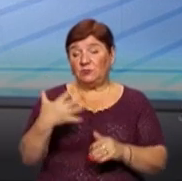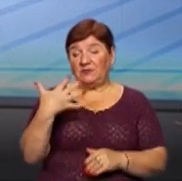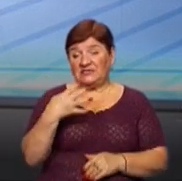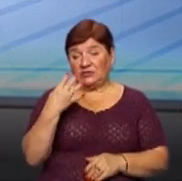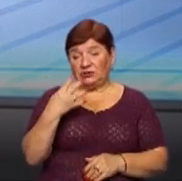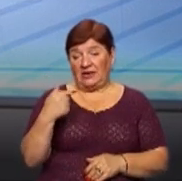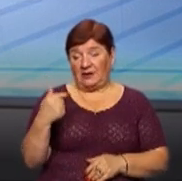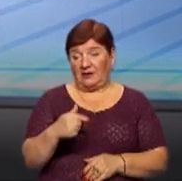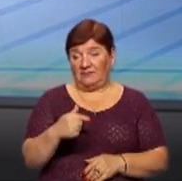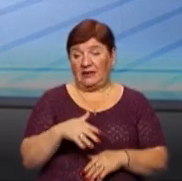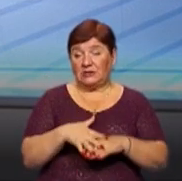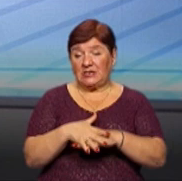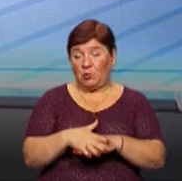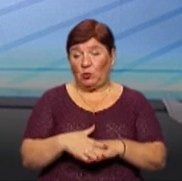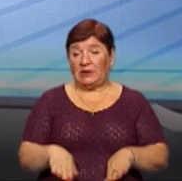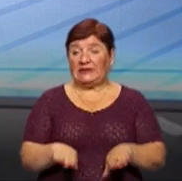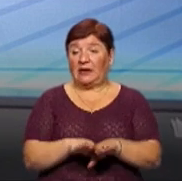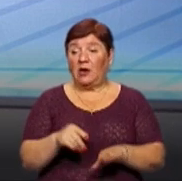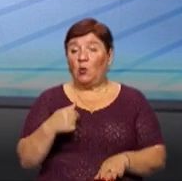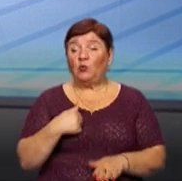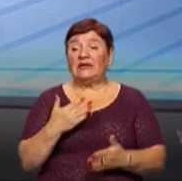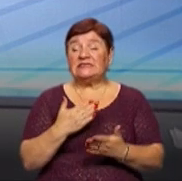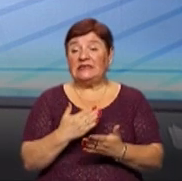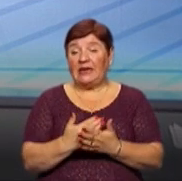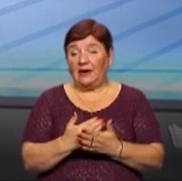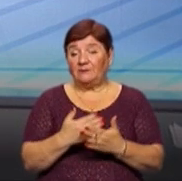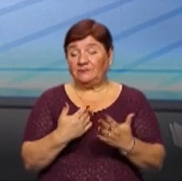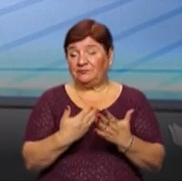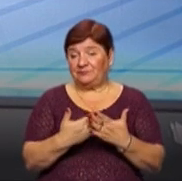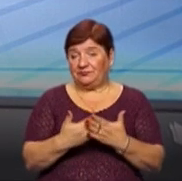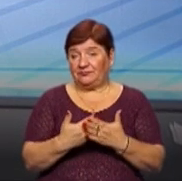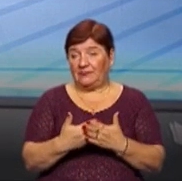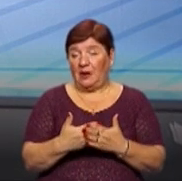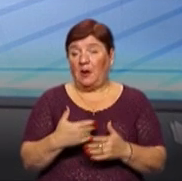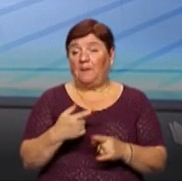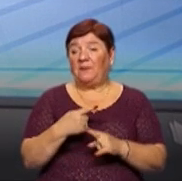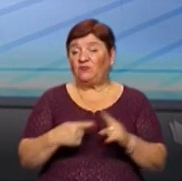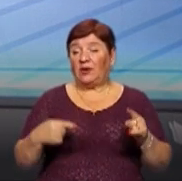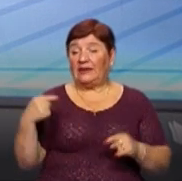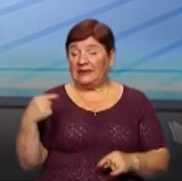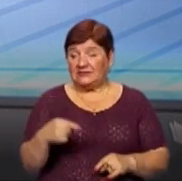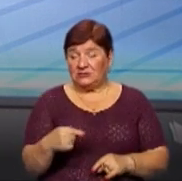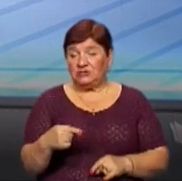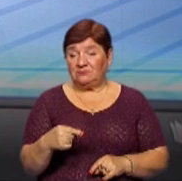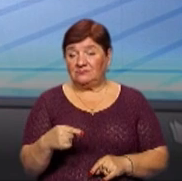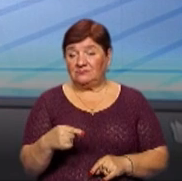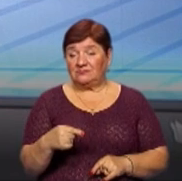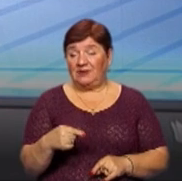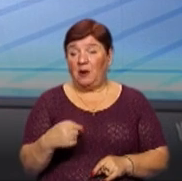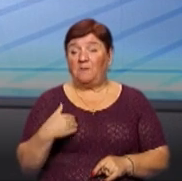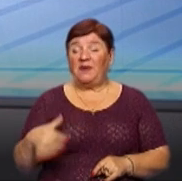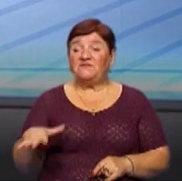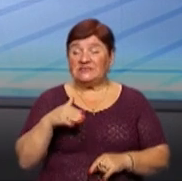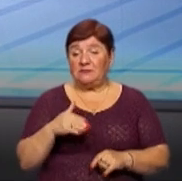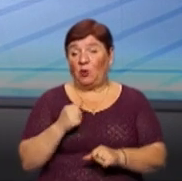гривні. Розрахунок, так. В нас їх в області порядка, здається, десь біля 1500. Ми так само їм